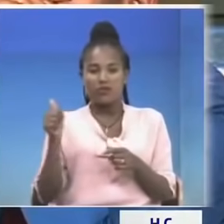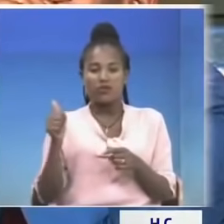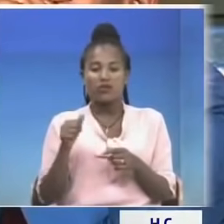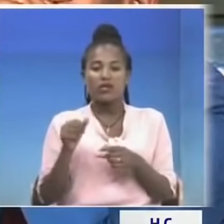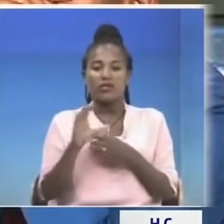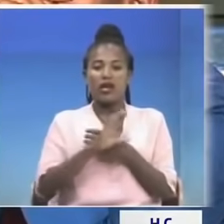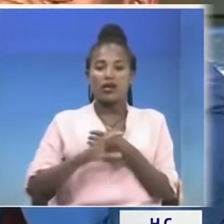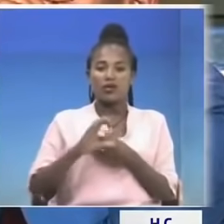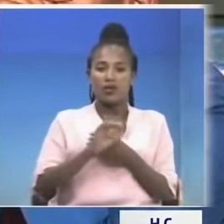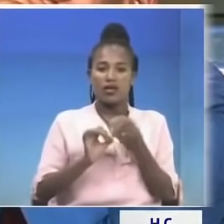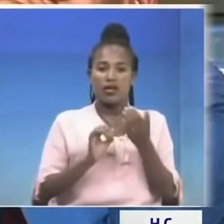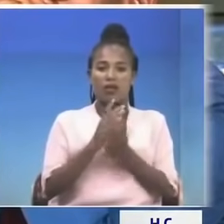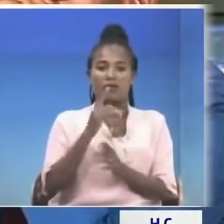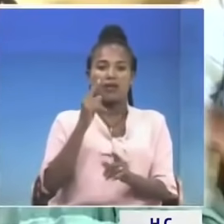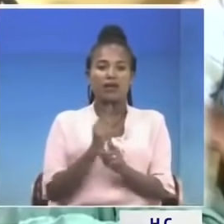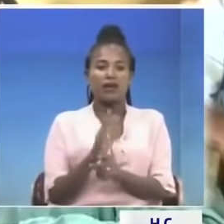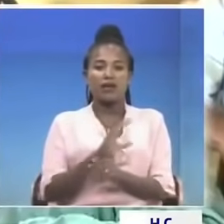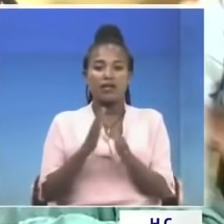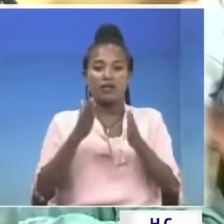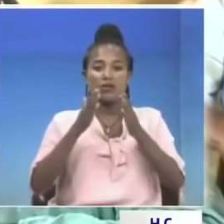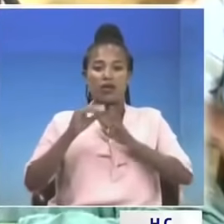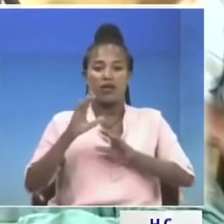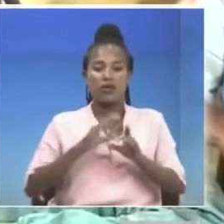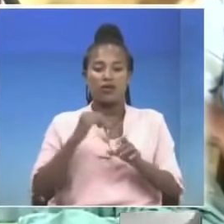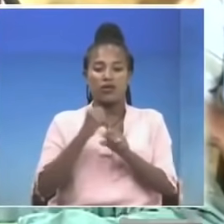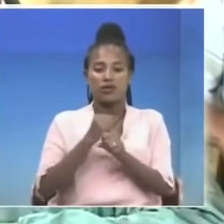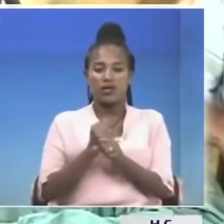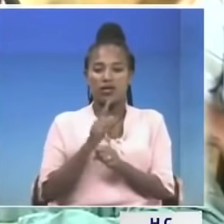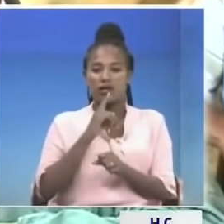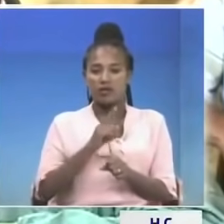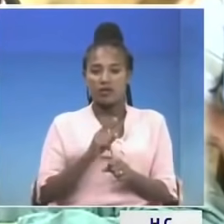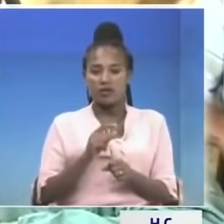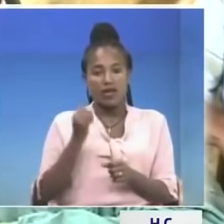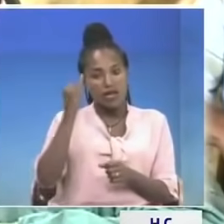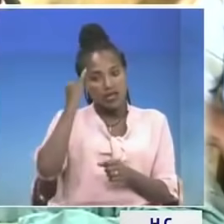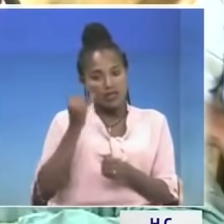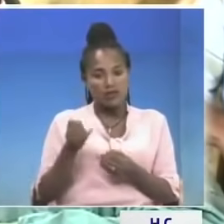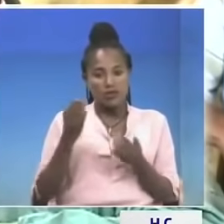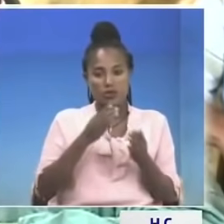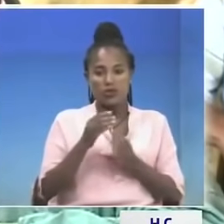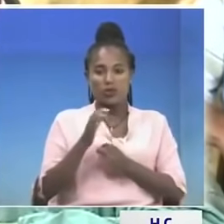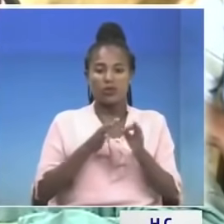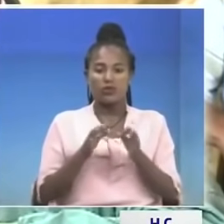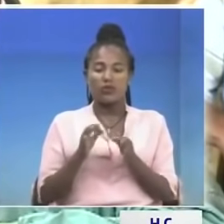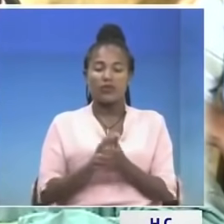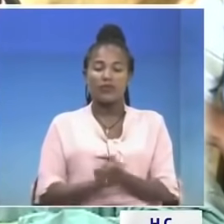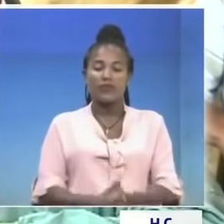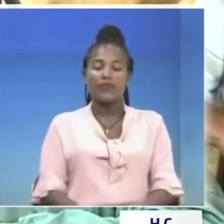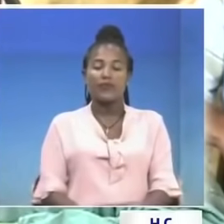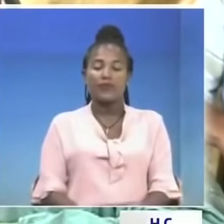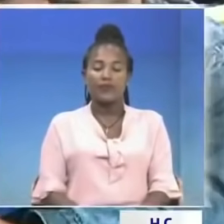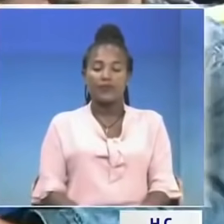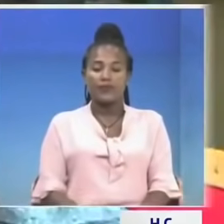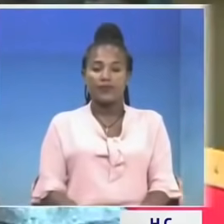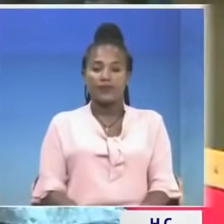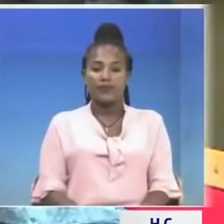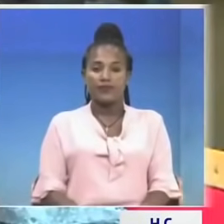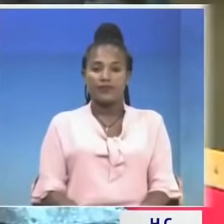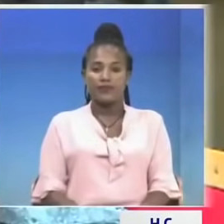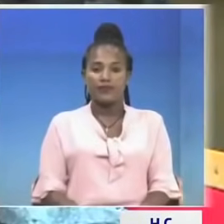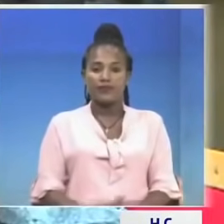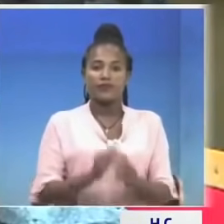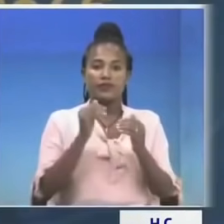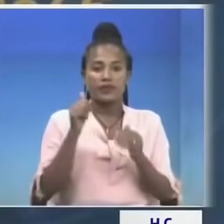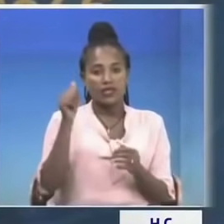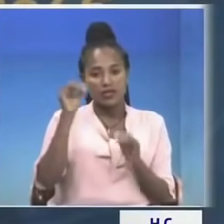የሀገሪቱን ልማት ማረጋገጥ ላይ ትኩረት አድርጎ እንዲሰራ ነው አስተያየት ሰጪዎቹ የገለጹልኝ። ተሾመ፣ ያሉኝ መረጃዎች እነዚህ ናቸው። አብዮት፣